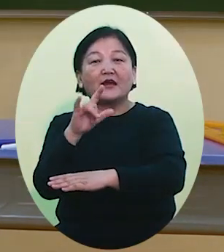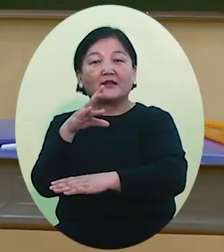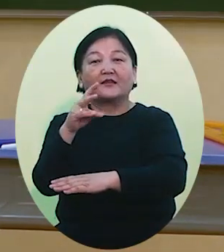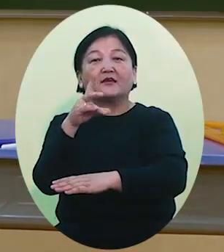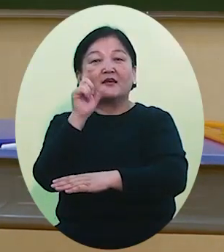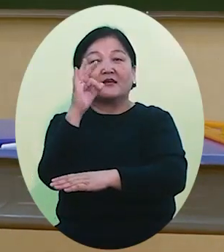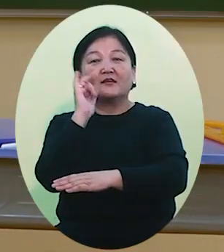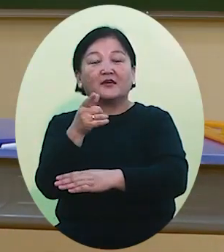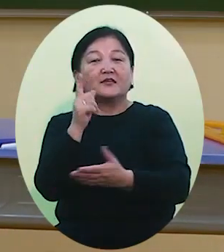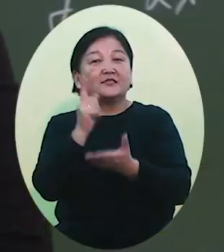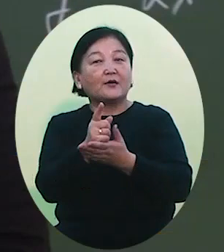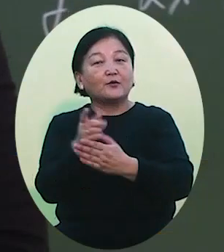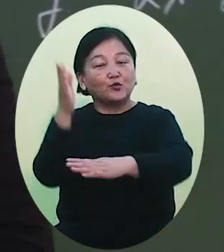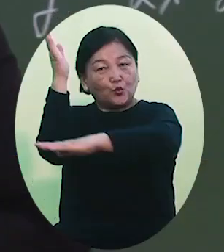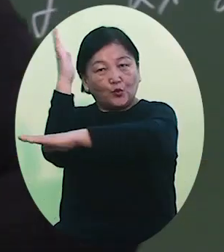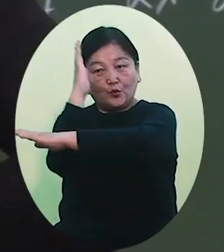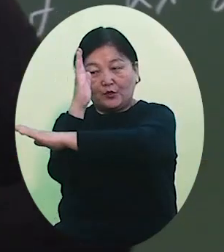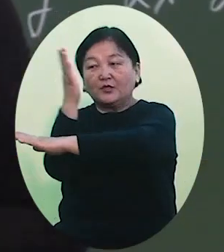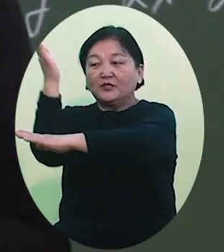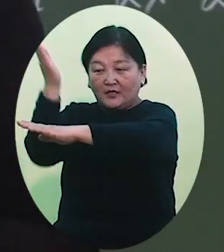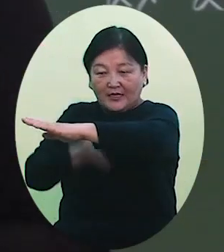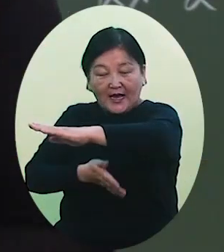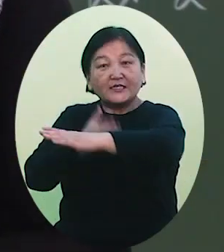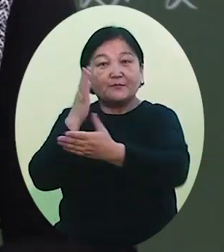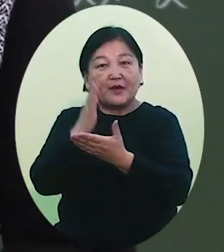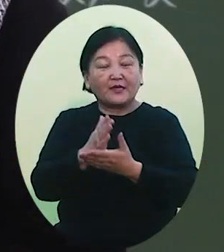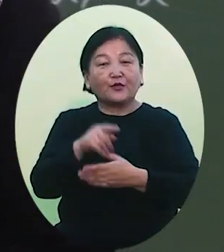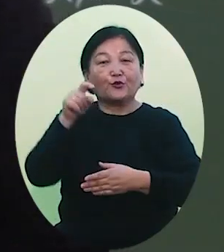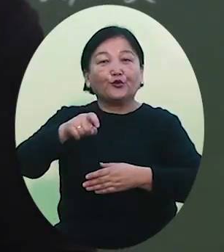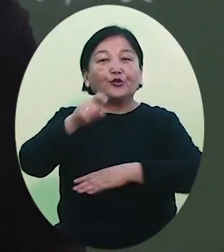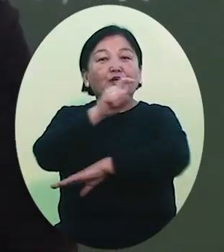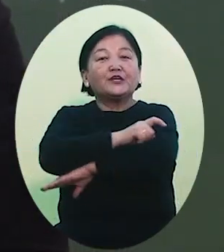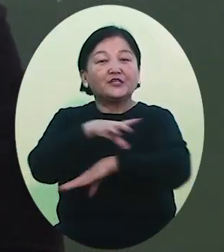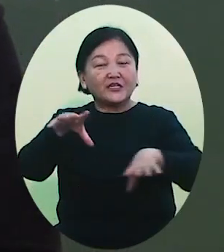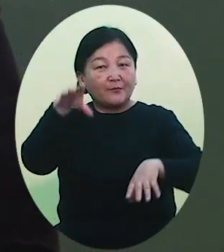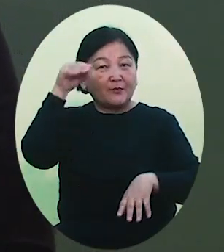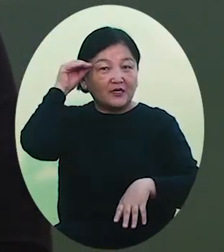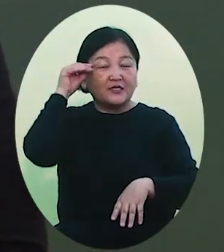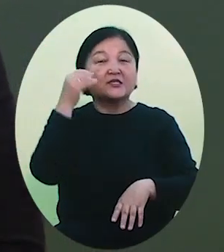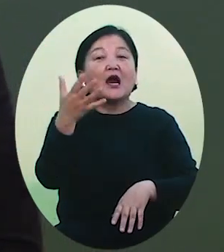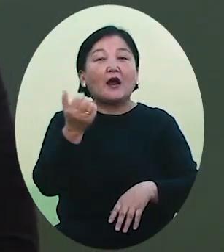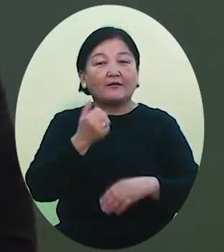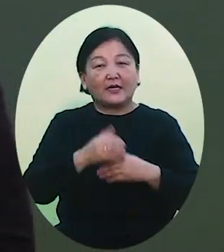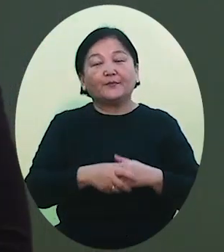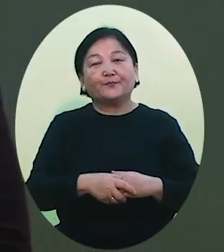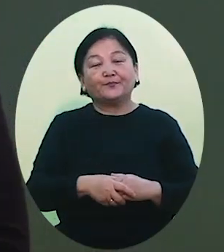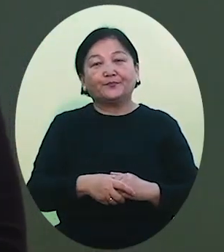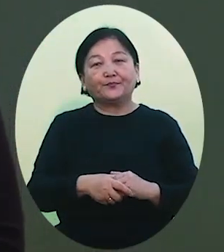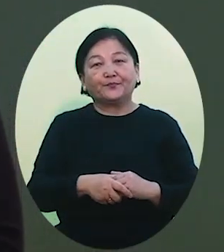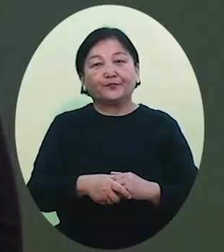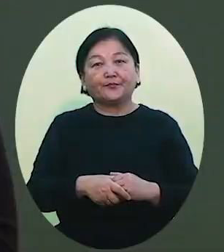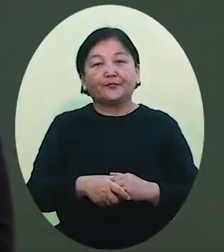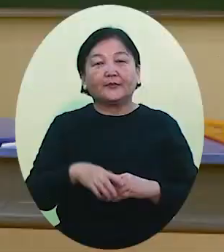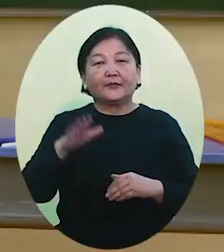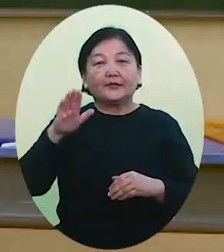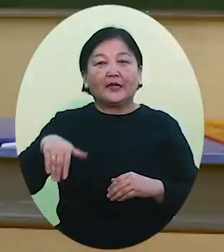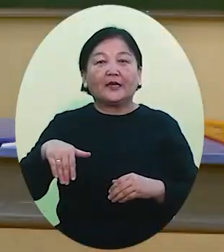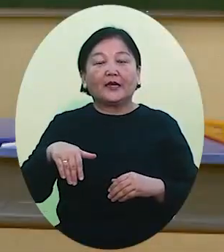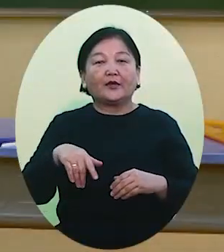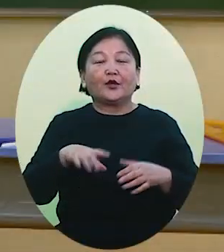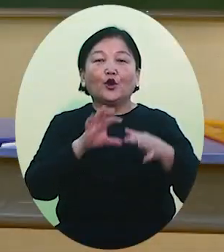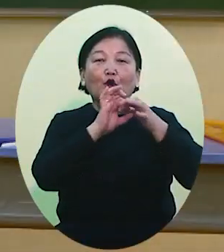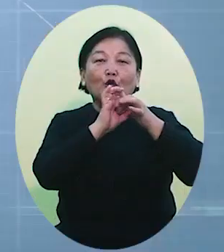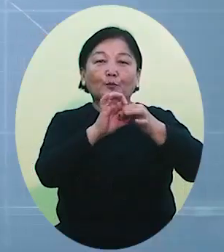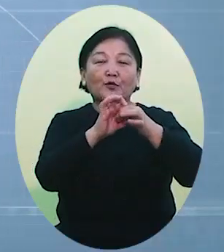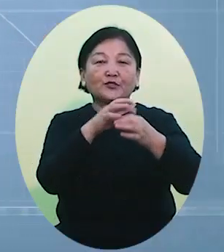граф гэдэг байна нэ гэдгийг бид нар өнөөдрийн хичээл дээр судалж мэдж авлаа. За энэ дараах энэ